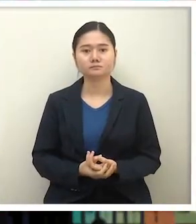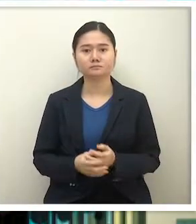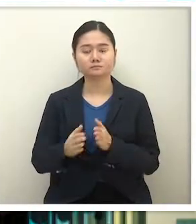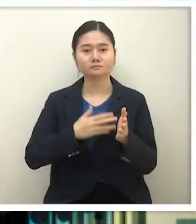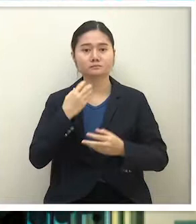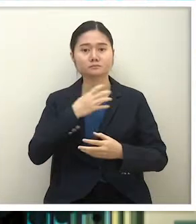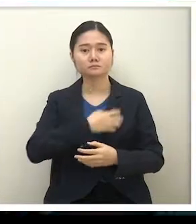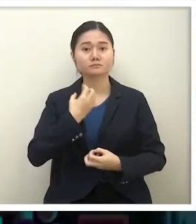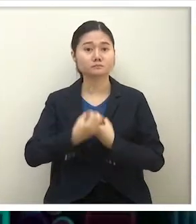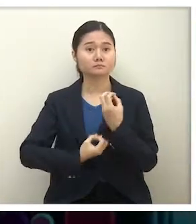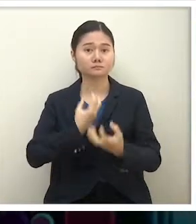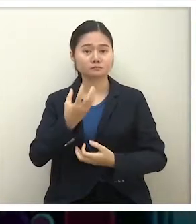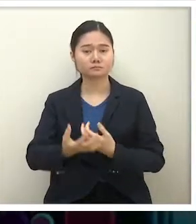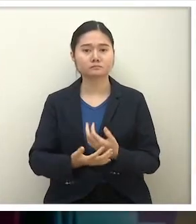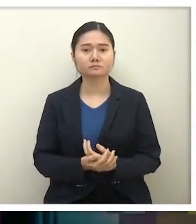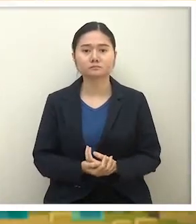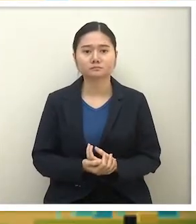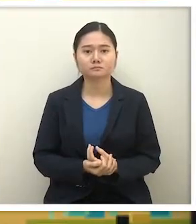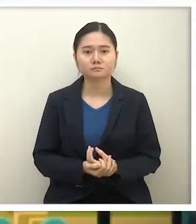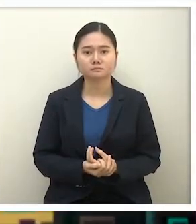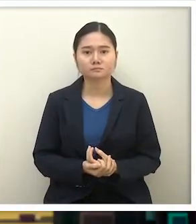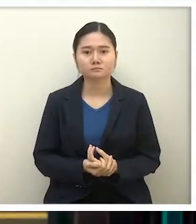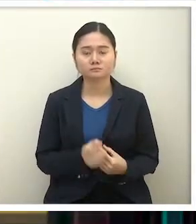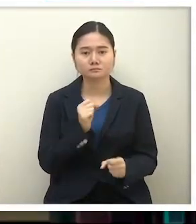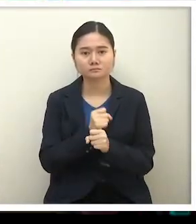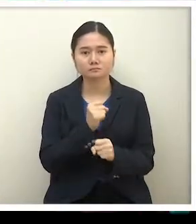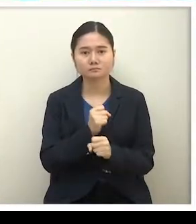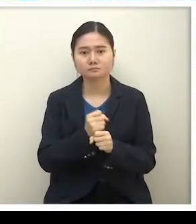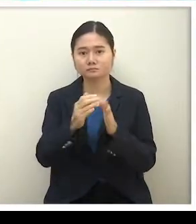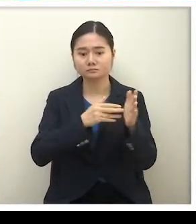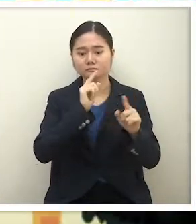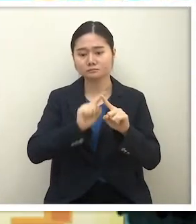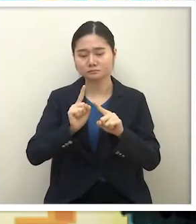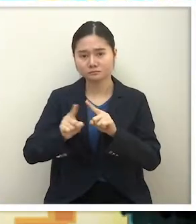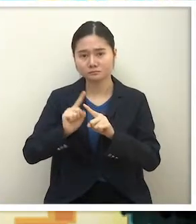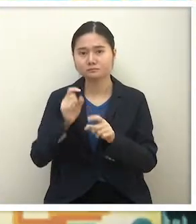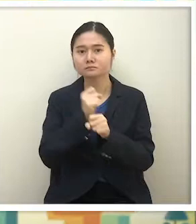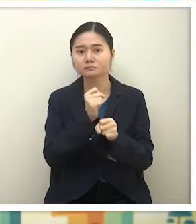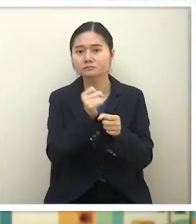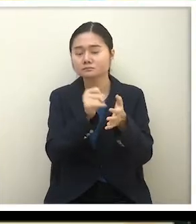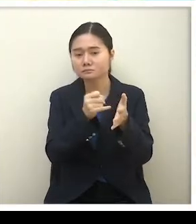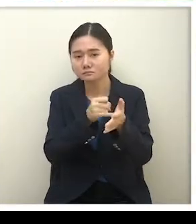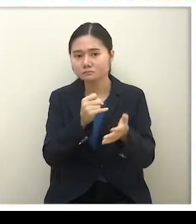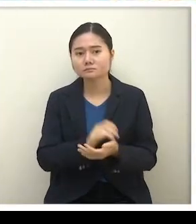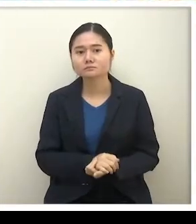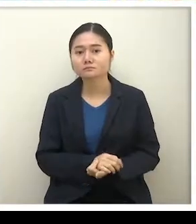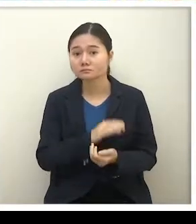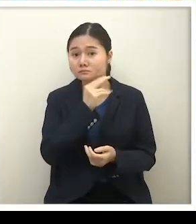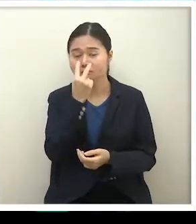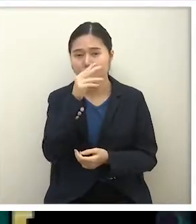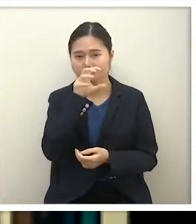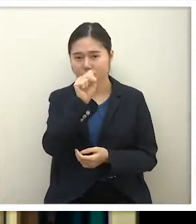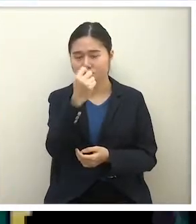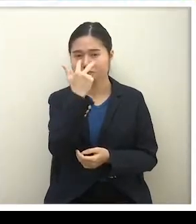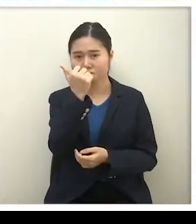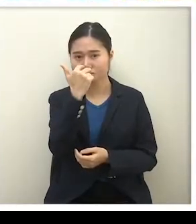ณ์เขาก็ทำมาหลายสีทำแบบง่ายๆนะถ้าสังเกตดีๆเนี่ยจะ